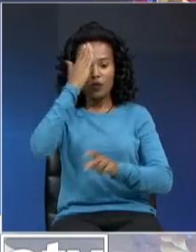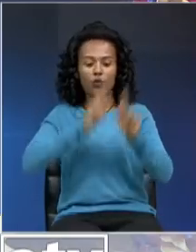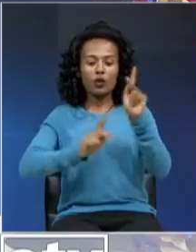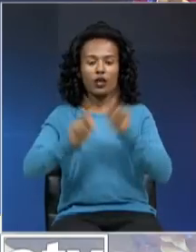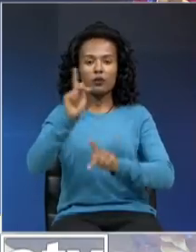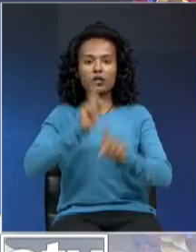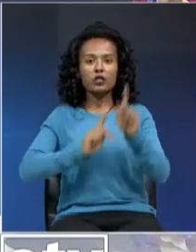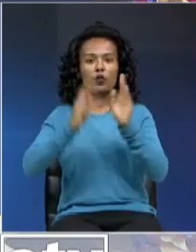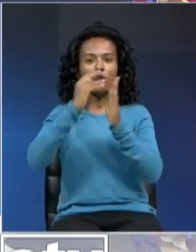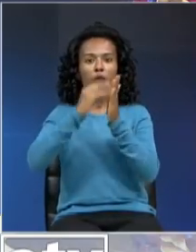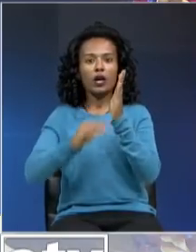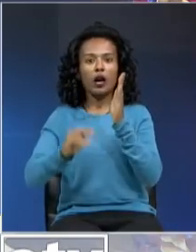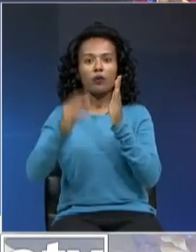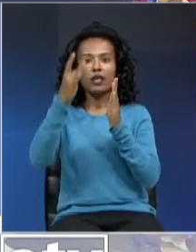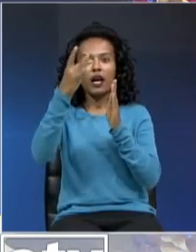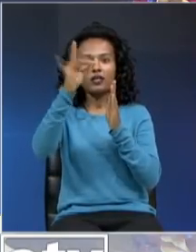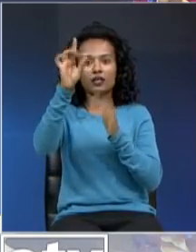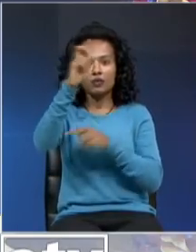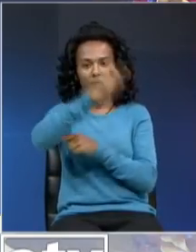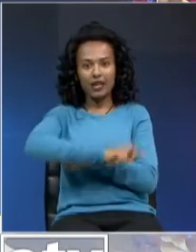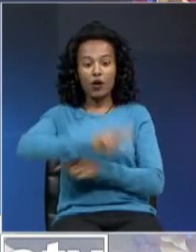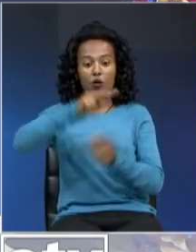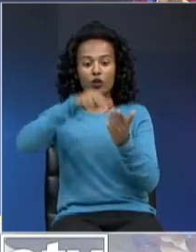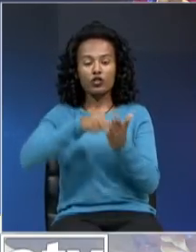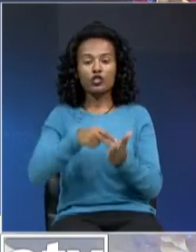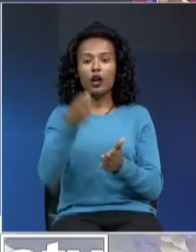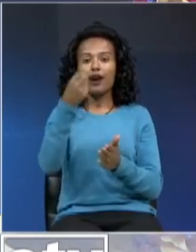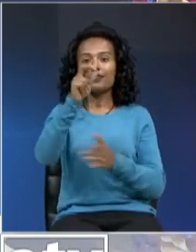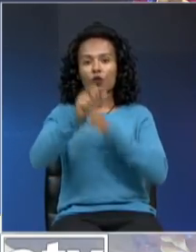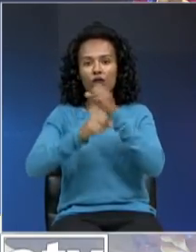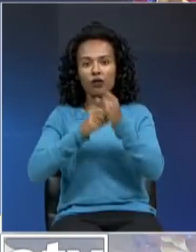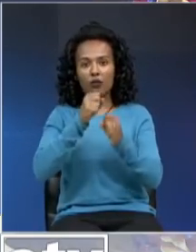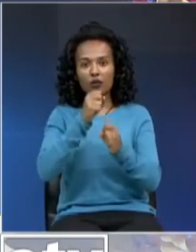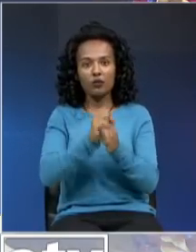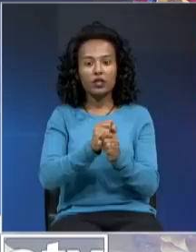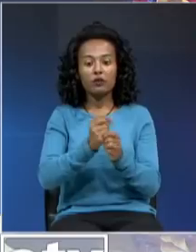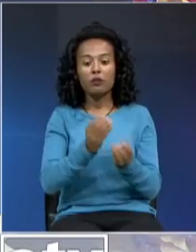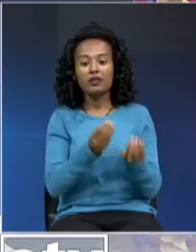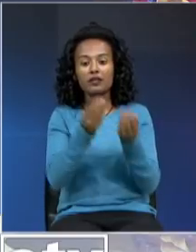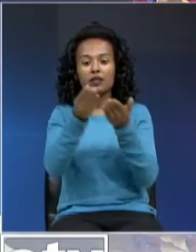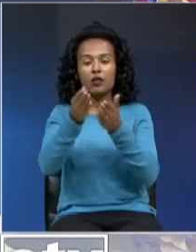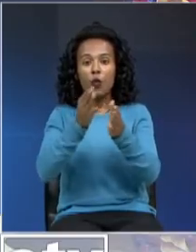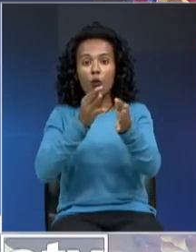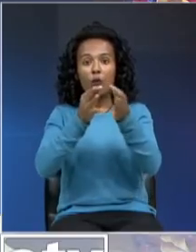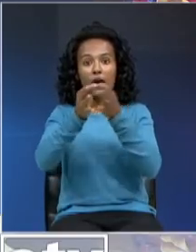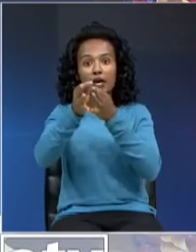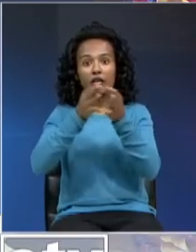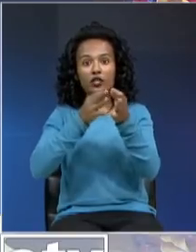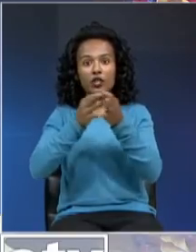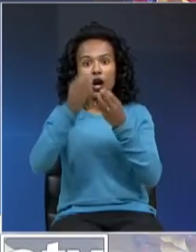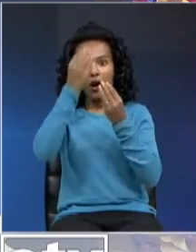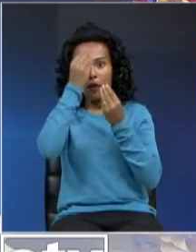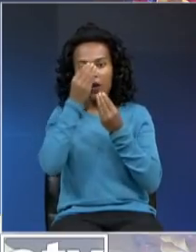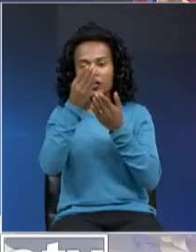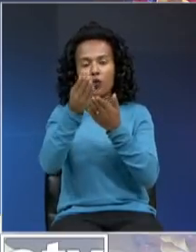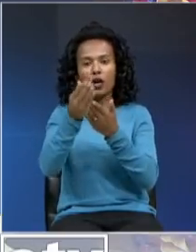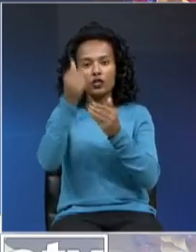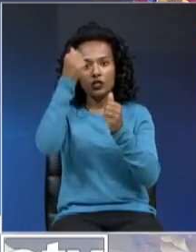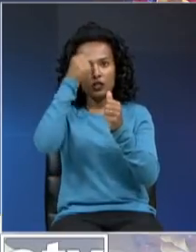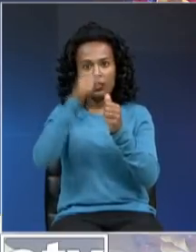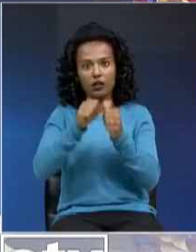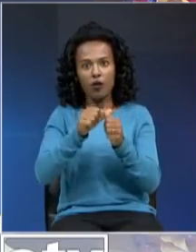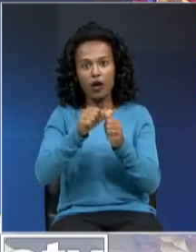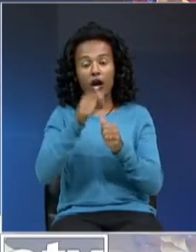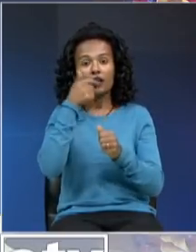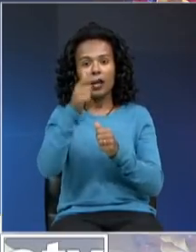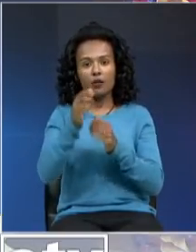ለህብረተሰቡ መጋቢት 18 ቀን 2012 ዓ.ም በተሰጠው መግለጫ ማሳወቃችን ይታወቃል